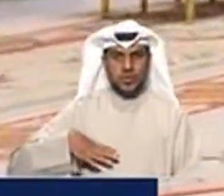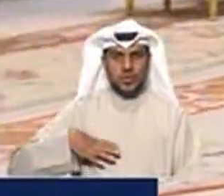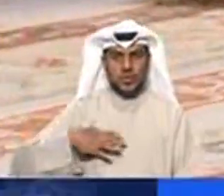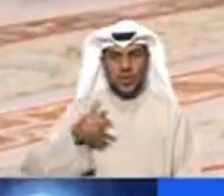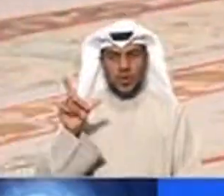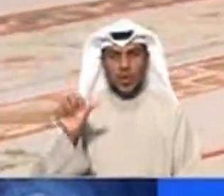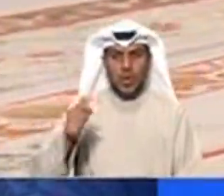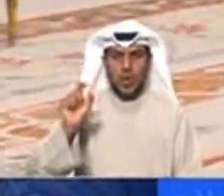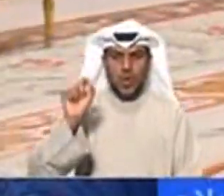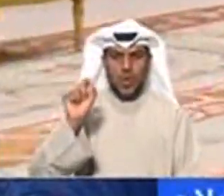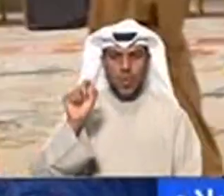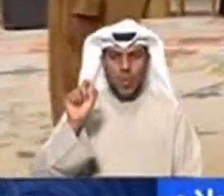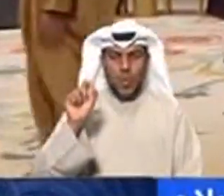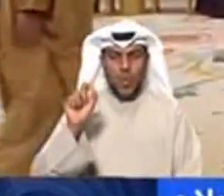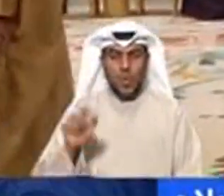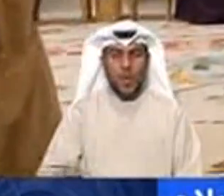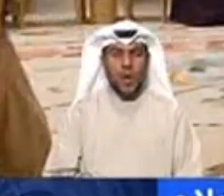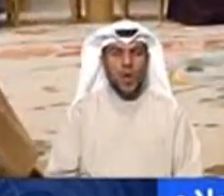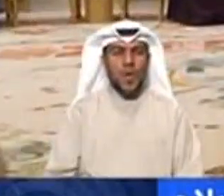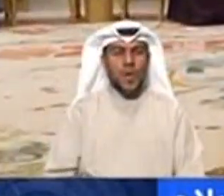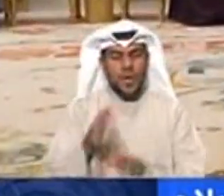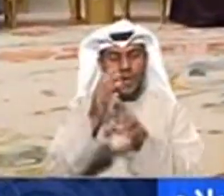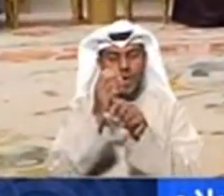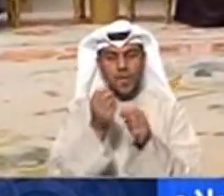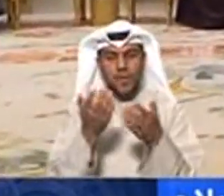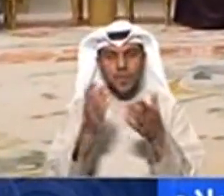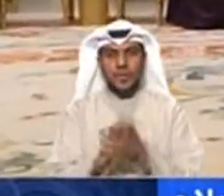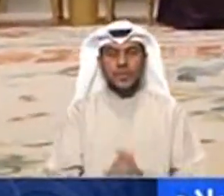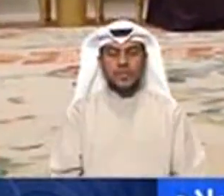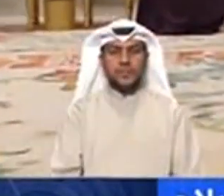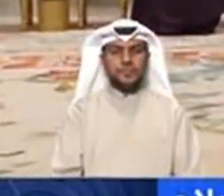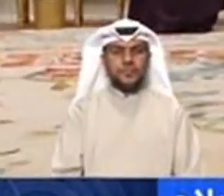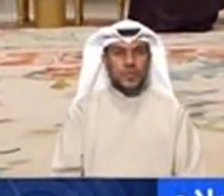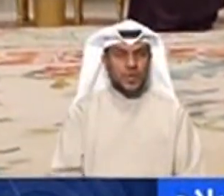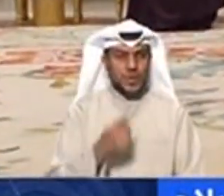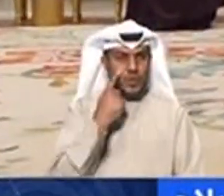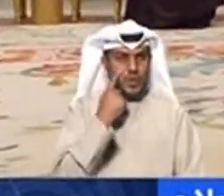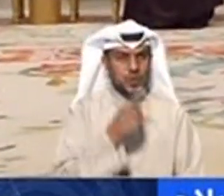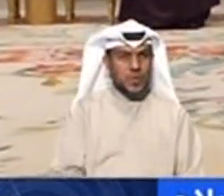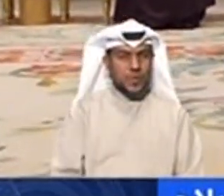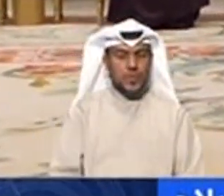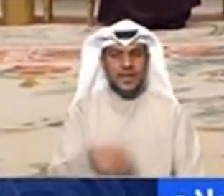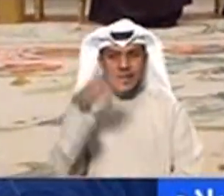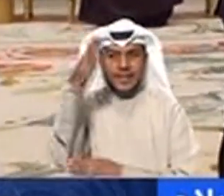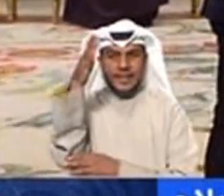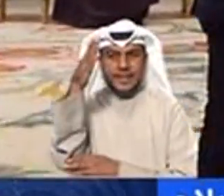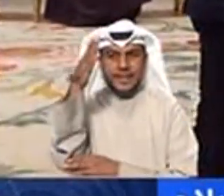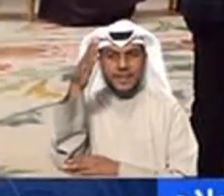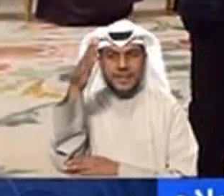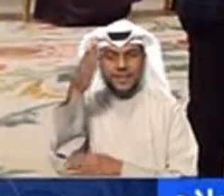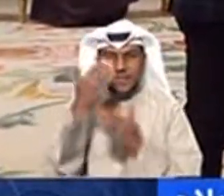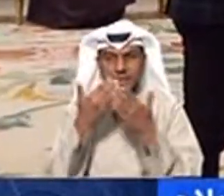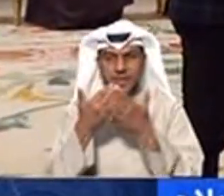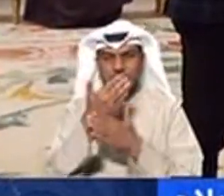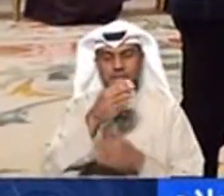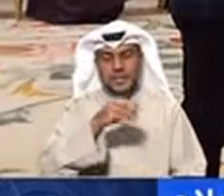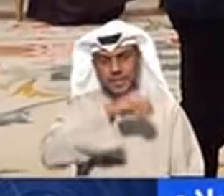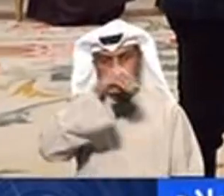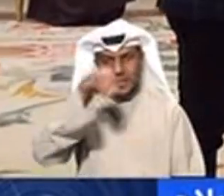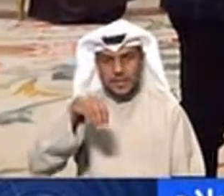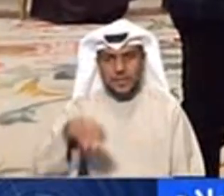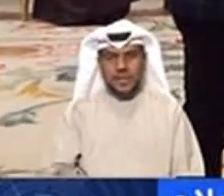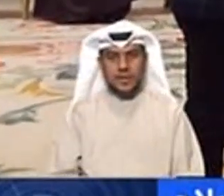الصباح حفظه الله ورعاه أوراق اعتماد كل من السفير آن كلير لوغاندر سفيرا